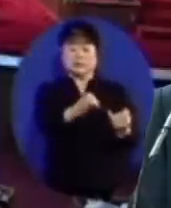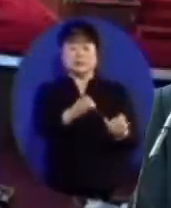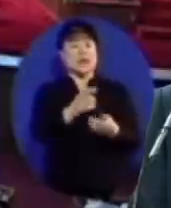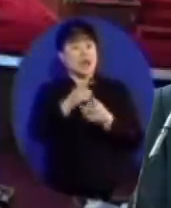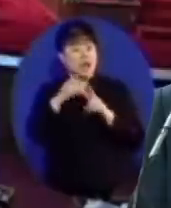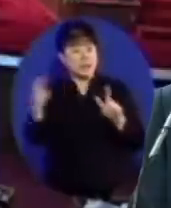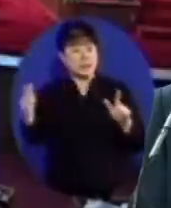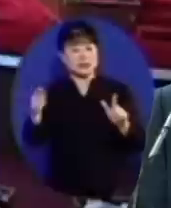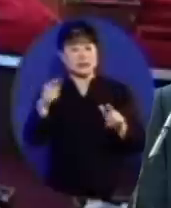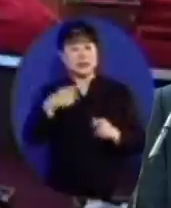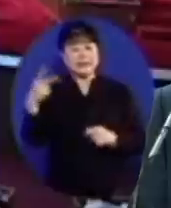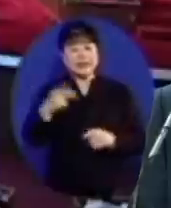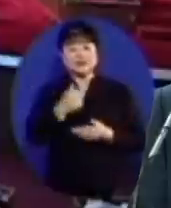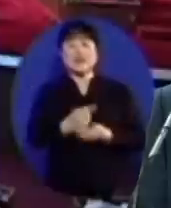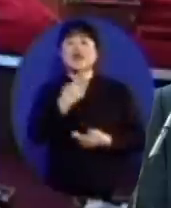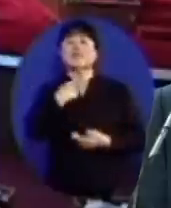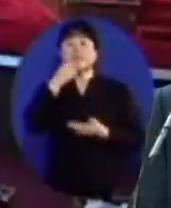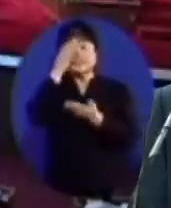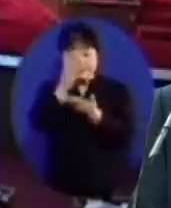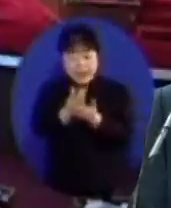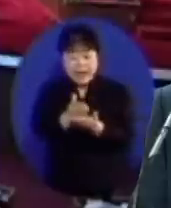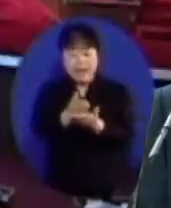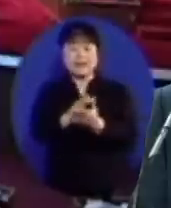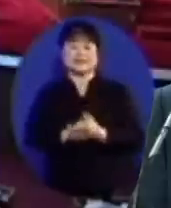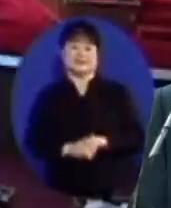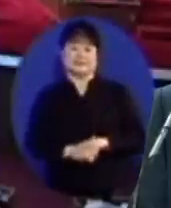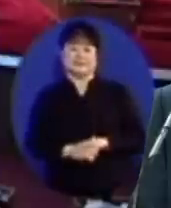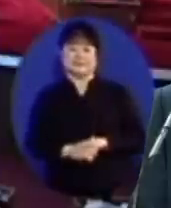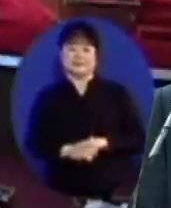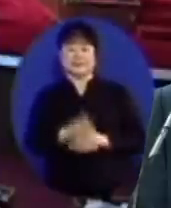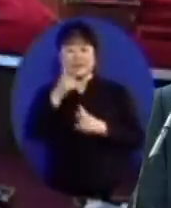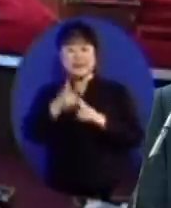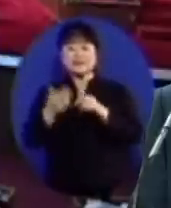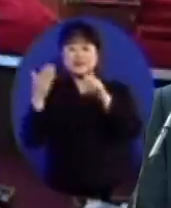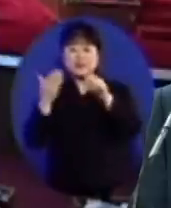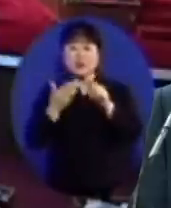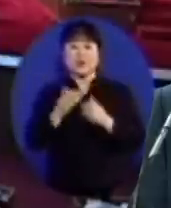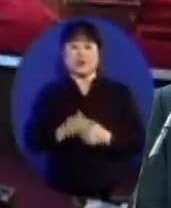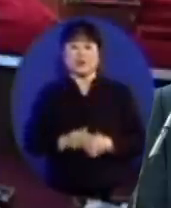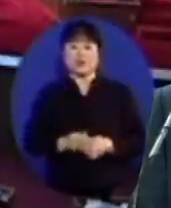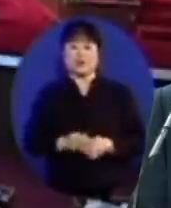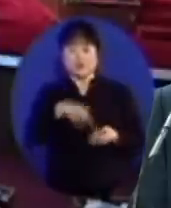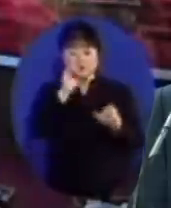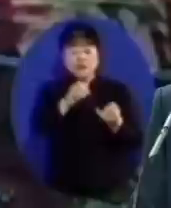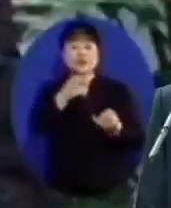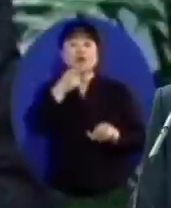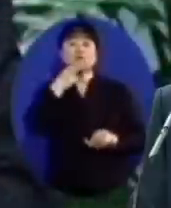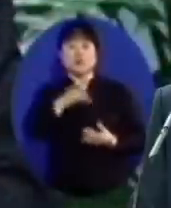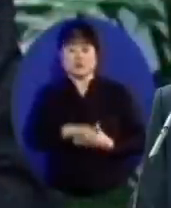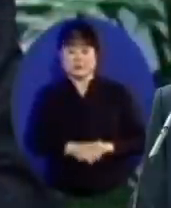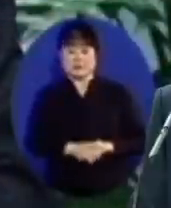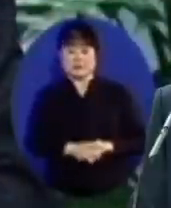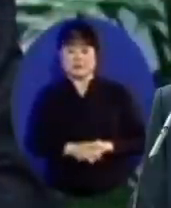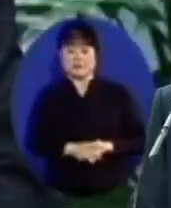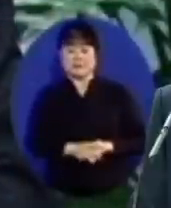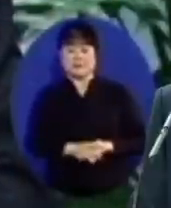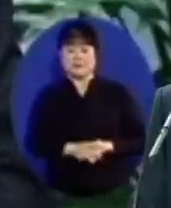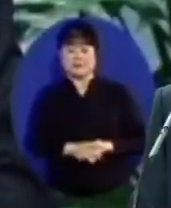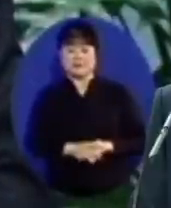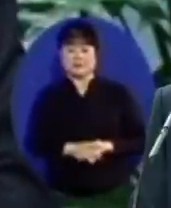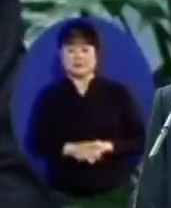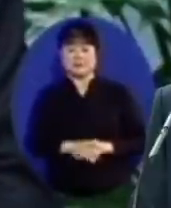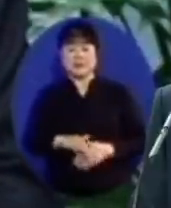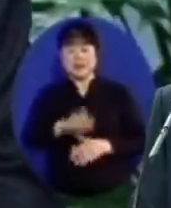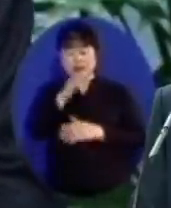아니하노니 가서 다시는 죄를 범하지 말라 하시니라. 예수님도 그를 정죄하지 않는다고 그랬는 것입니다.